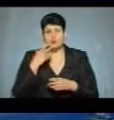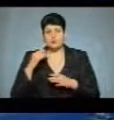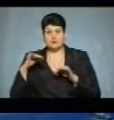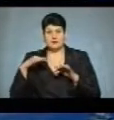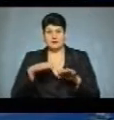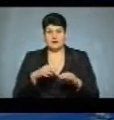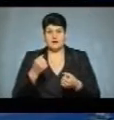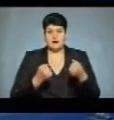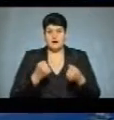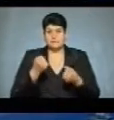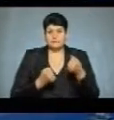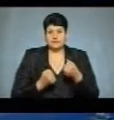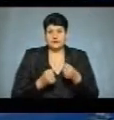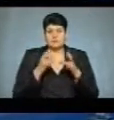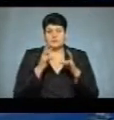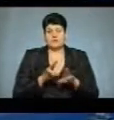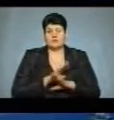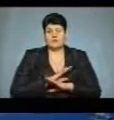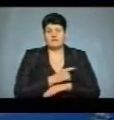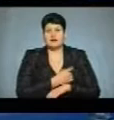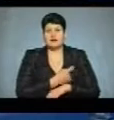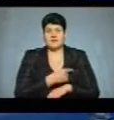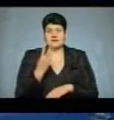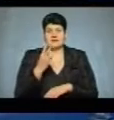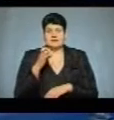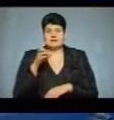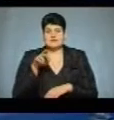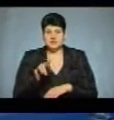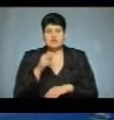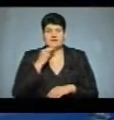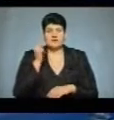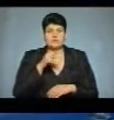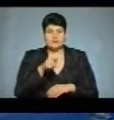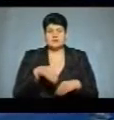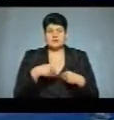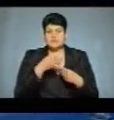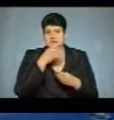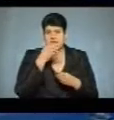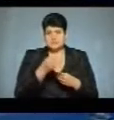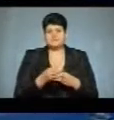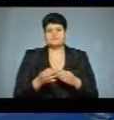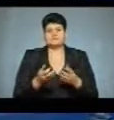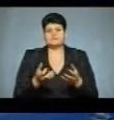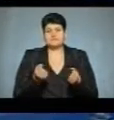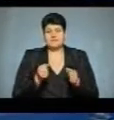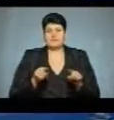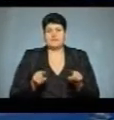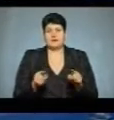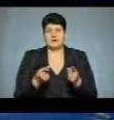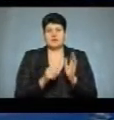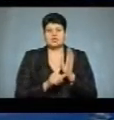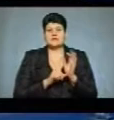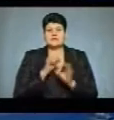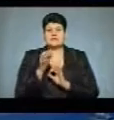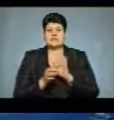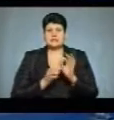автівка. Травмований помер у лікарні. 3 січня винуватцю аварії визначили запобіжний захід у вигляді тримання під вартою на 60 діб.